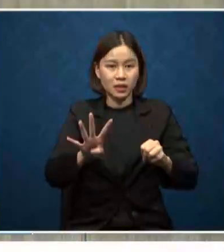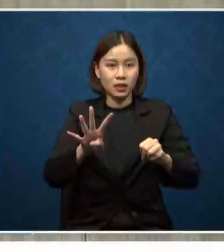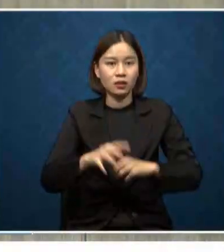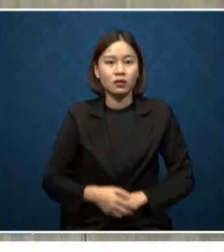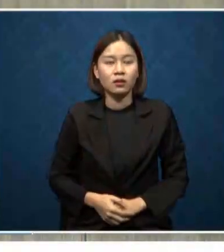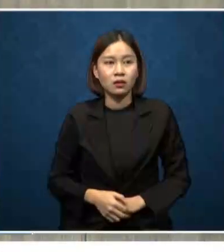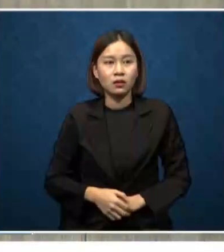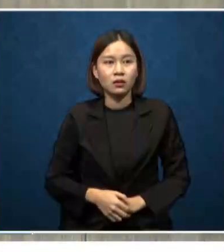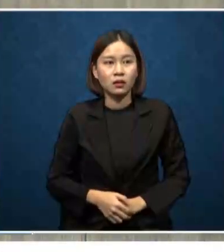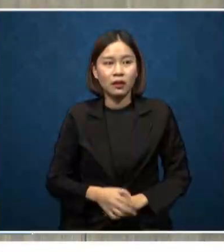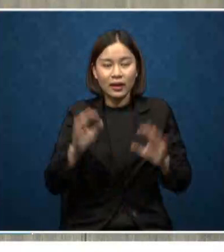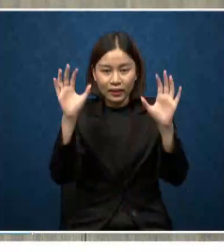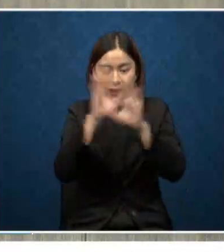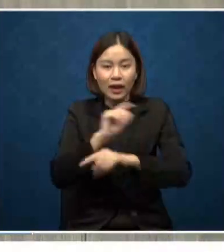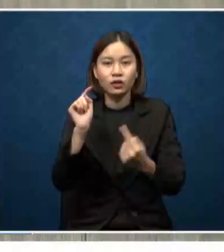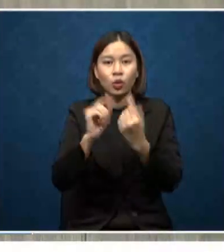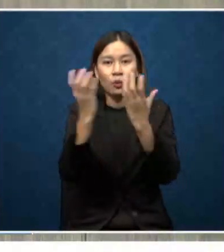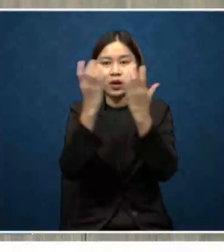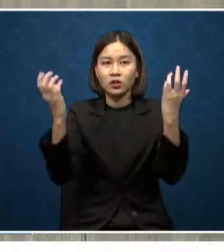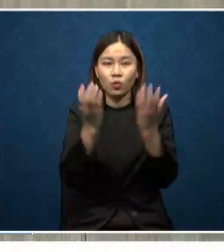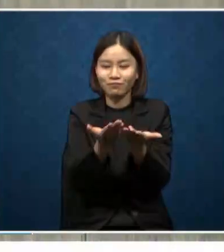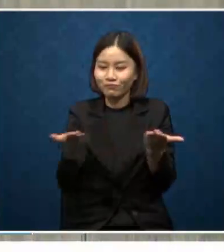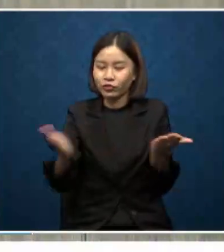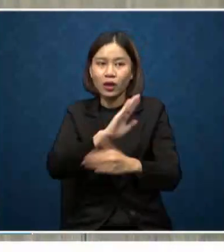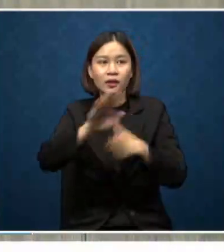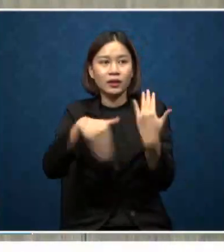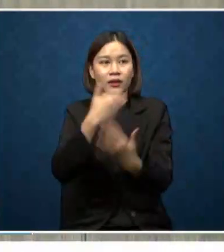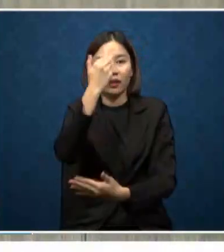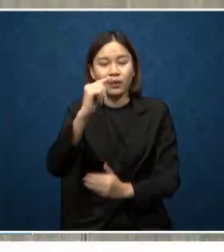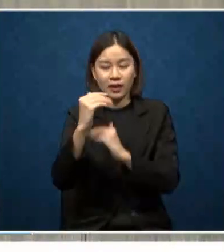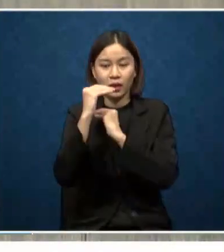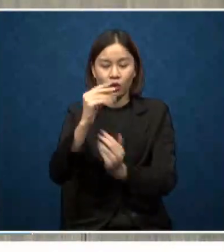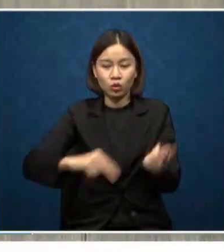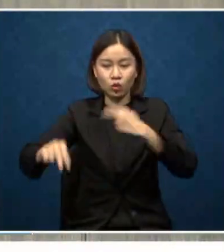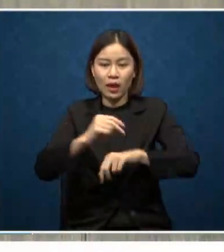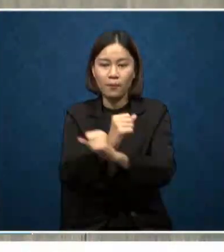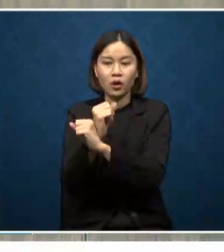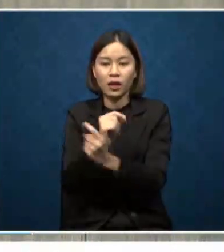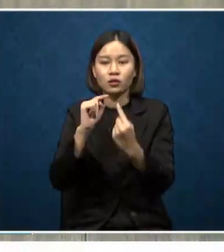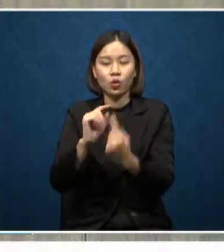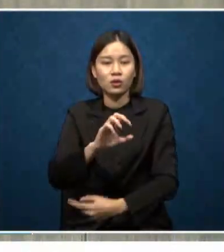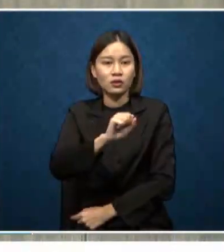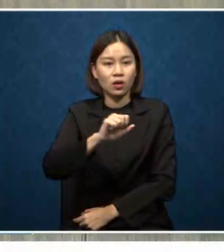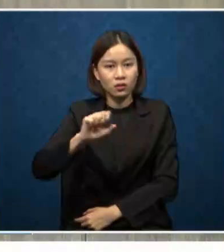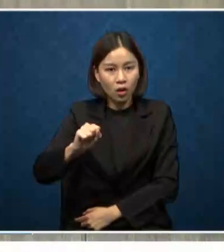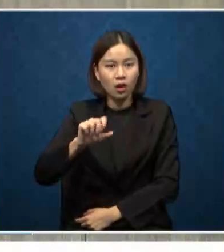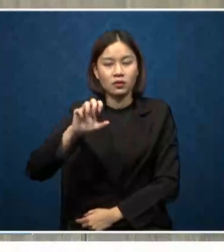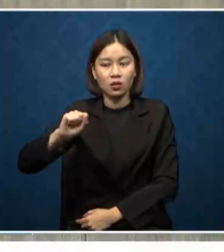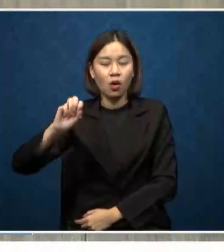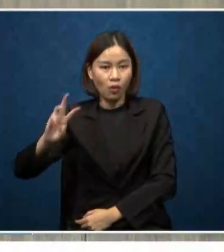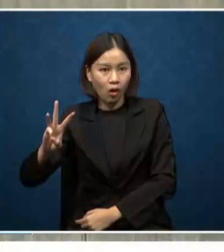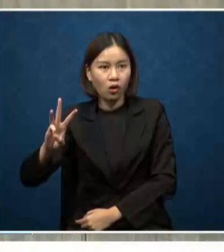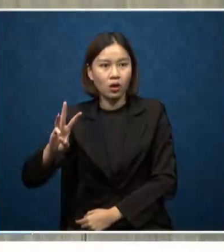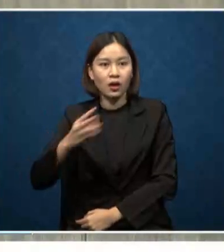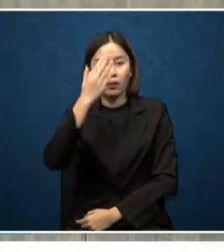และบัญญัติทำนองเดียวกันในรัฐธรรมนูญทุกฉบับเพื่อกำหนดความคุ้มกันแก่สมาชิกสภาผู้แทนราษฎรหรือสมาชชิวุฒิสภา